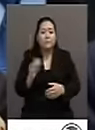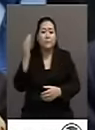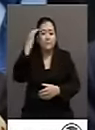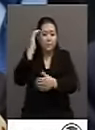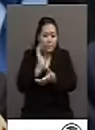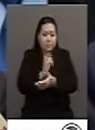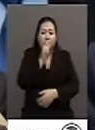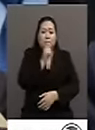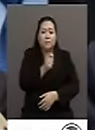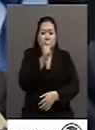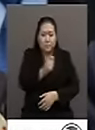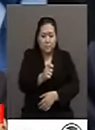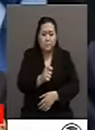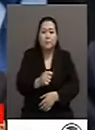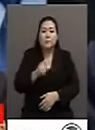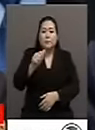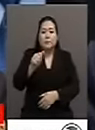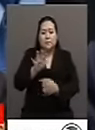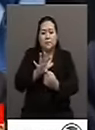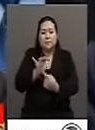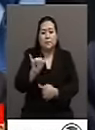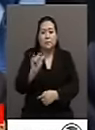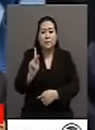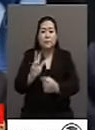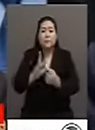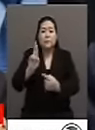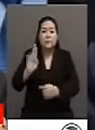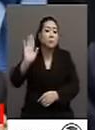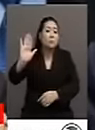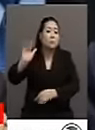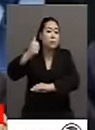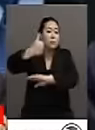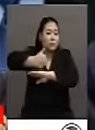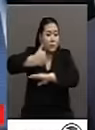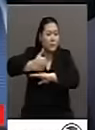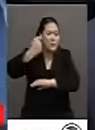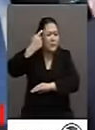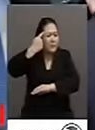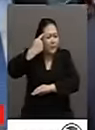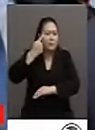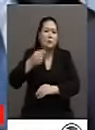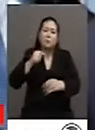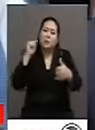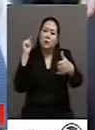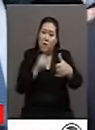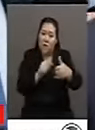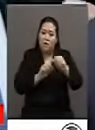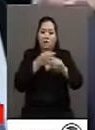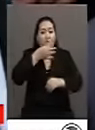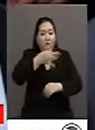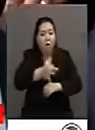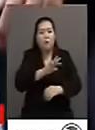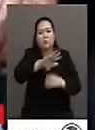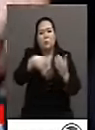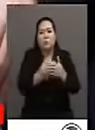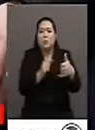ให้สัมภาษณ์กรณีที่อัยการสูงสุดมีความเห็นควรสั่งฟ้องพระธรรมชโยที่ไปเกี่ยวข้อง